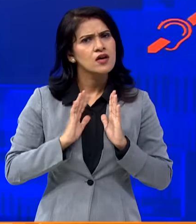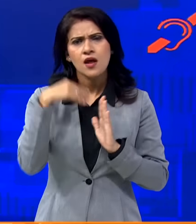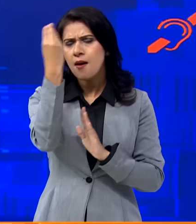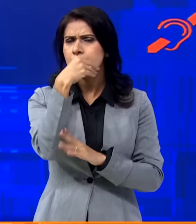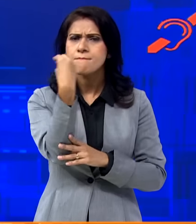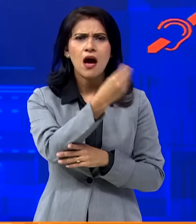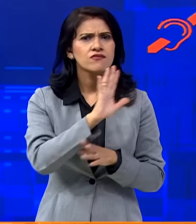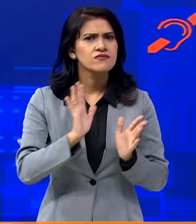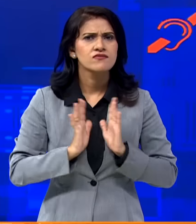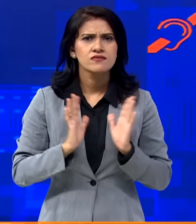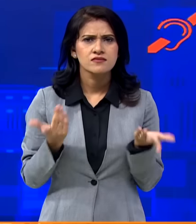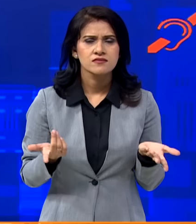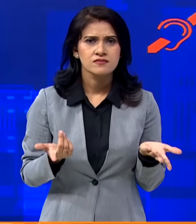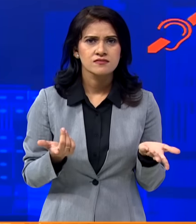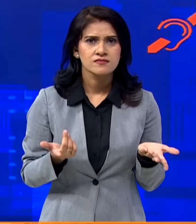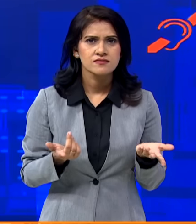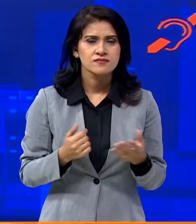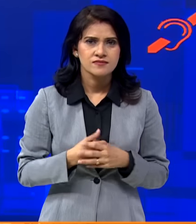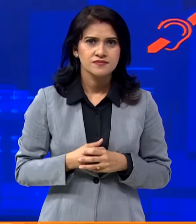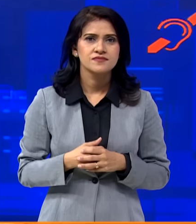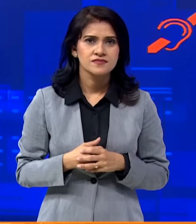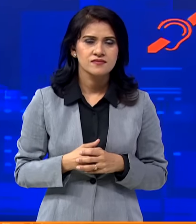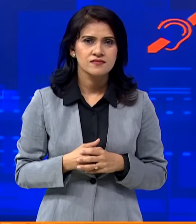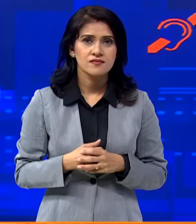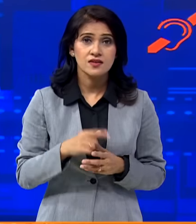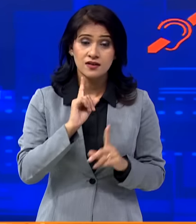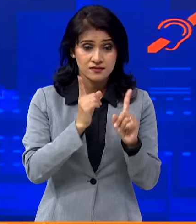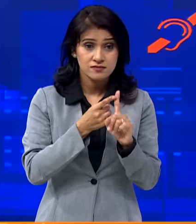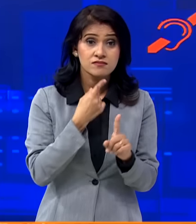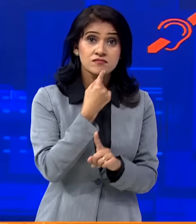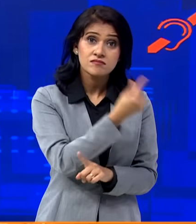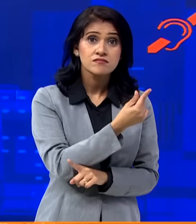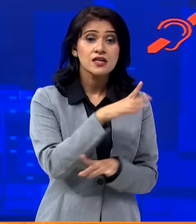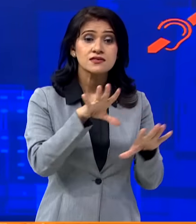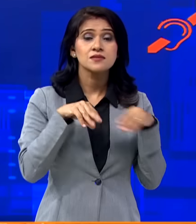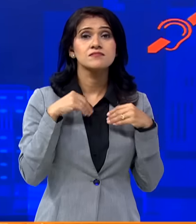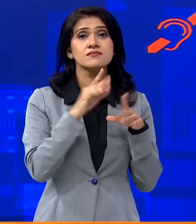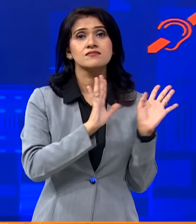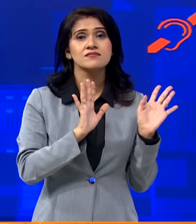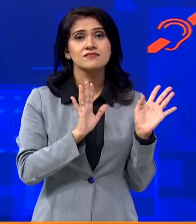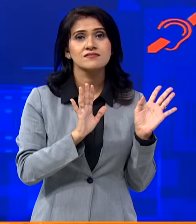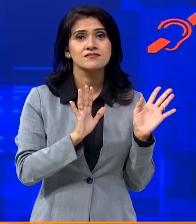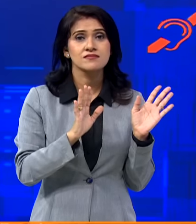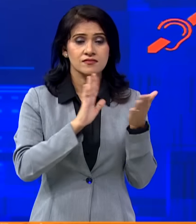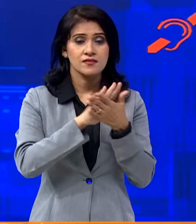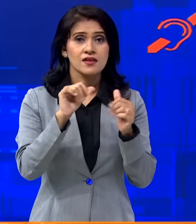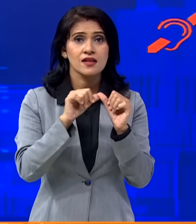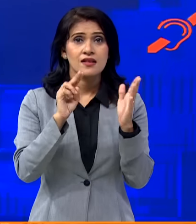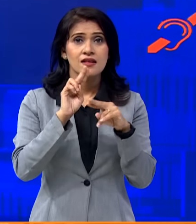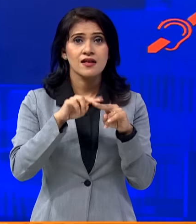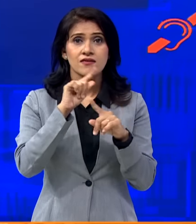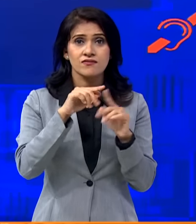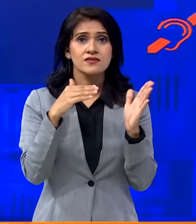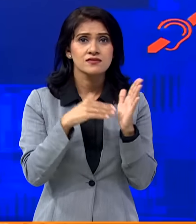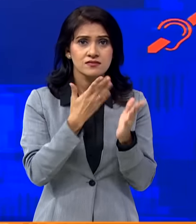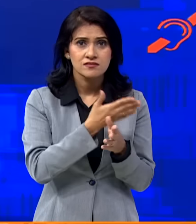कर लेकिन लेकिन आप बुलवा हो तो सही हाफिज सईद तो बहुत दूर है हाफिज